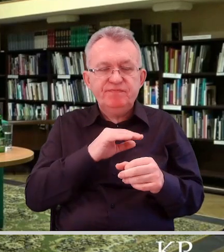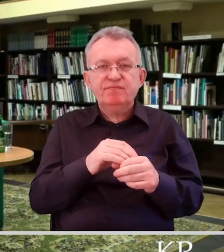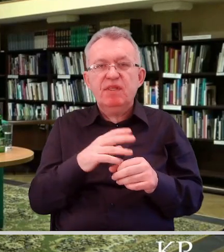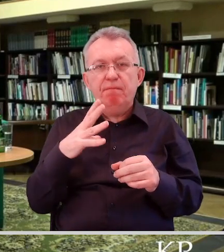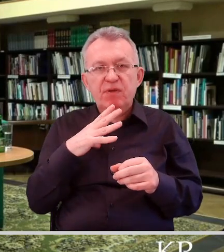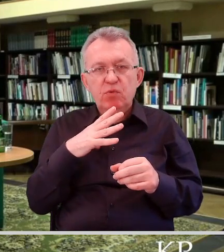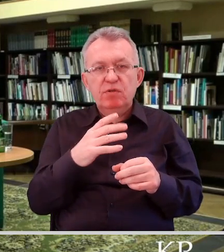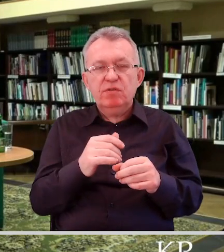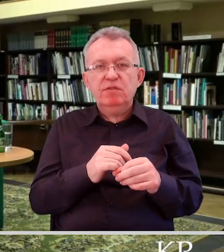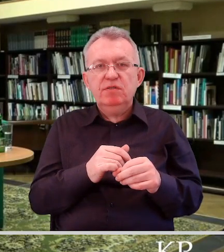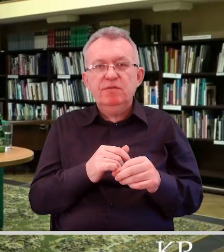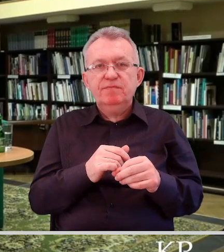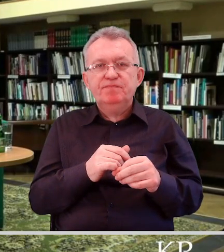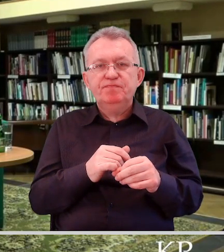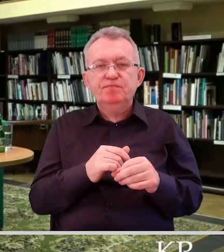były